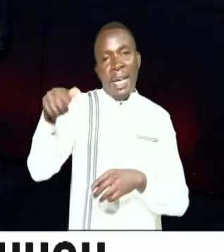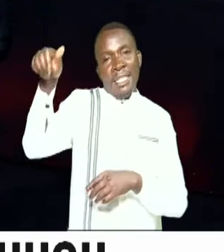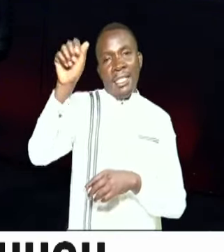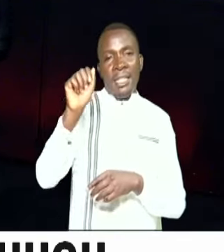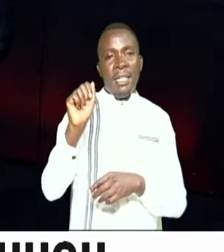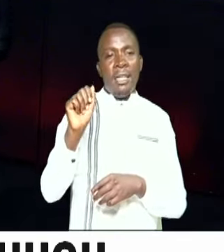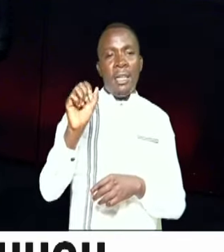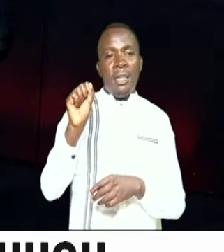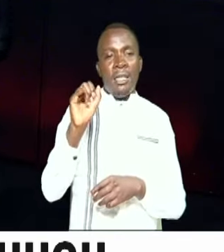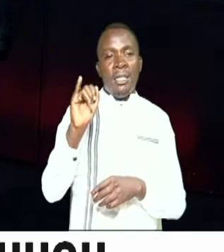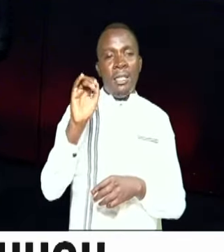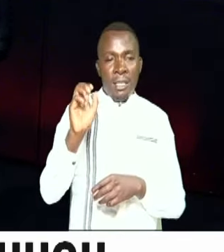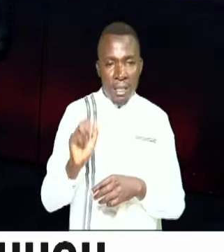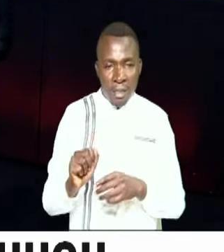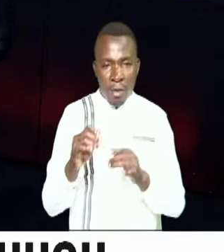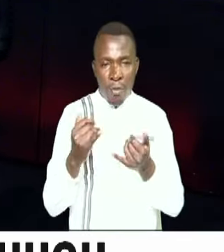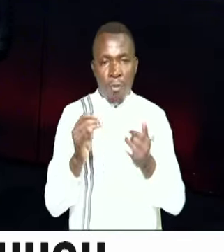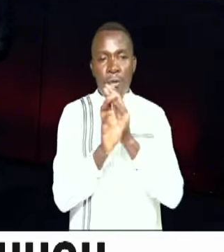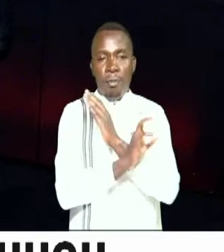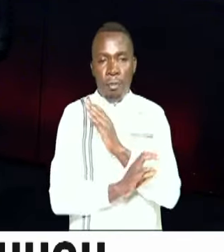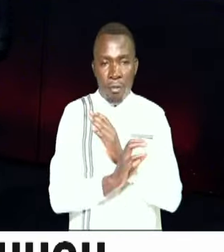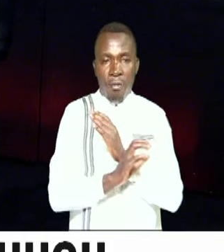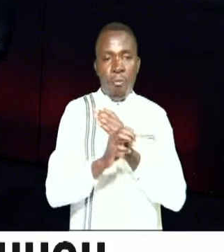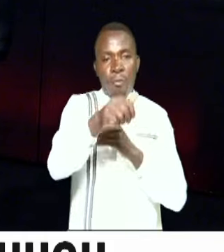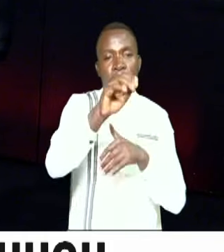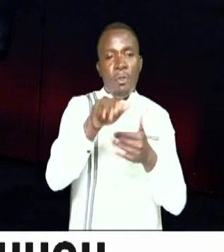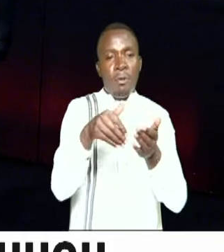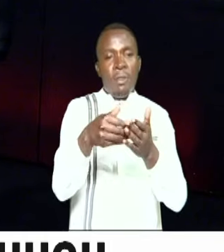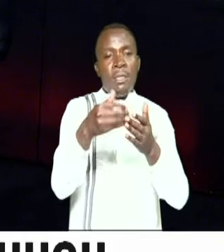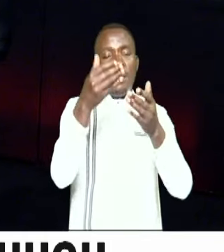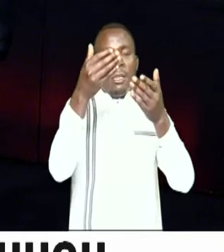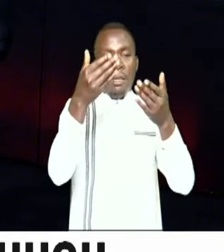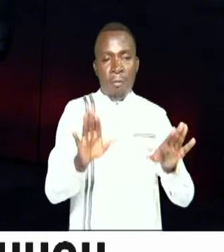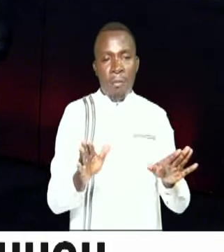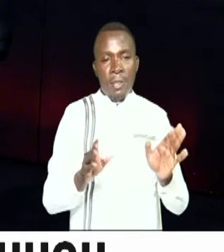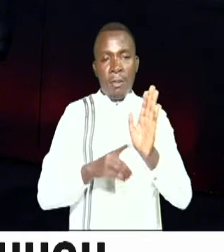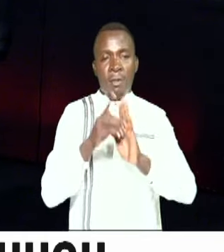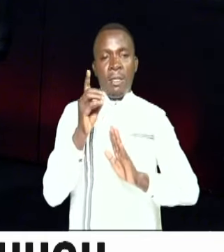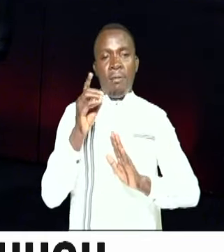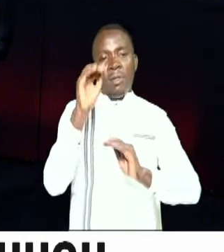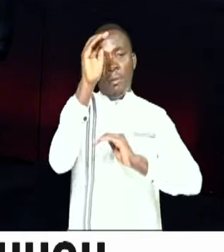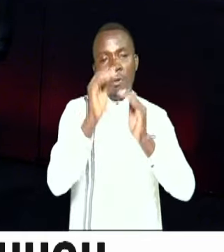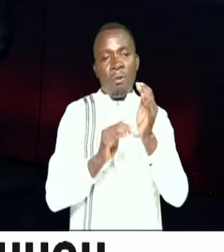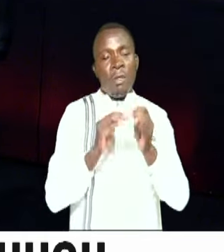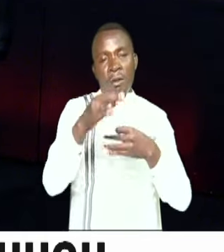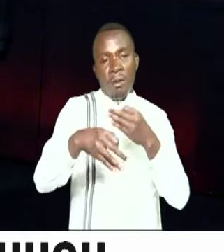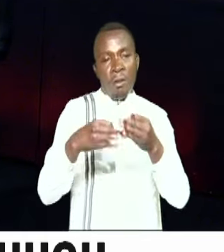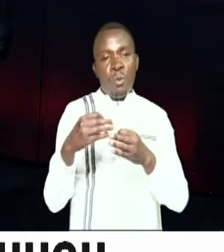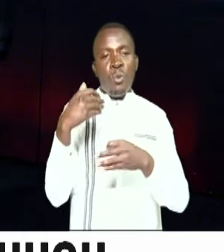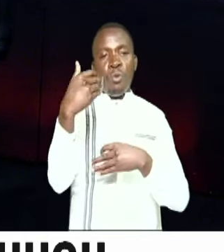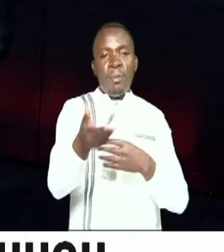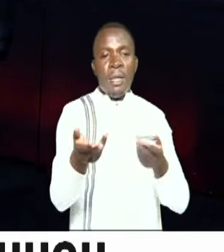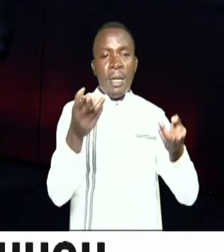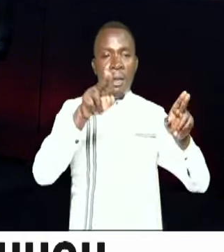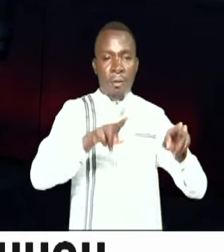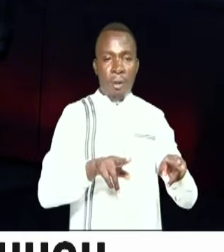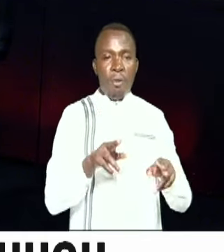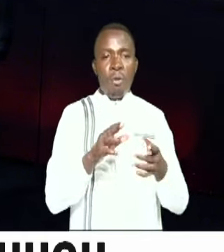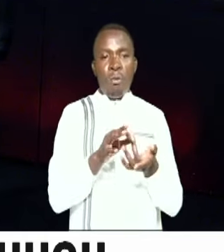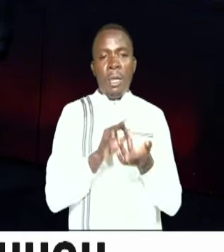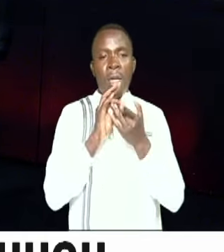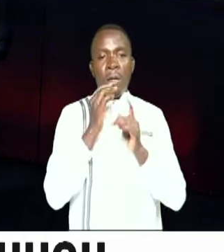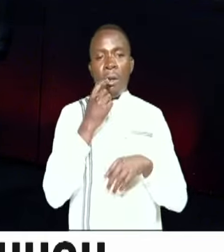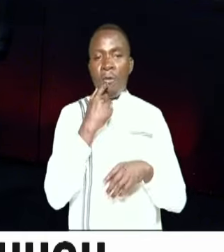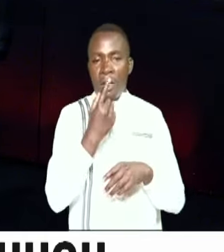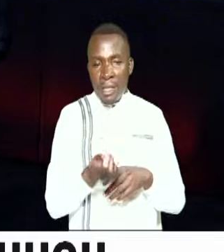Aziya nabyo kuri ubu bona ko bimaze gutera imbere mu rwego rw'inganda hanyuma rero habaho n'umwihariko wo kuvuga ati reka turebe